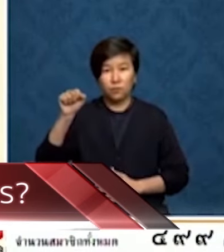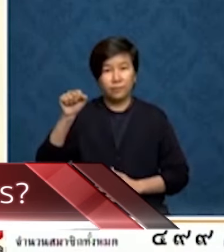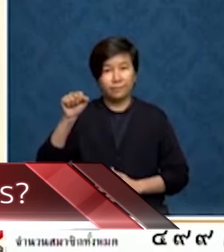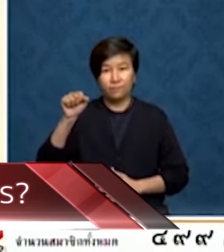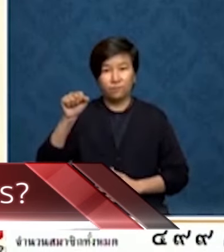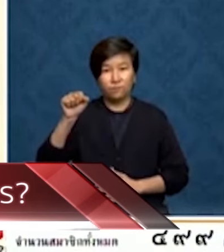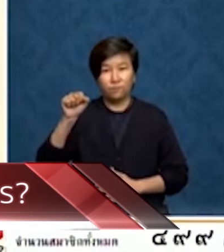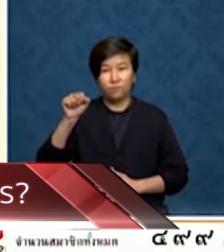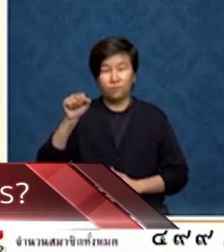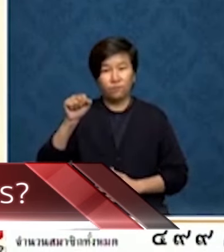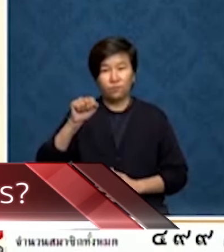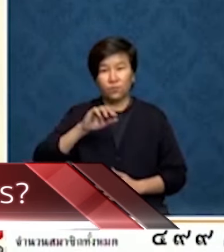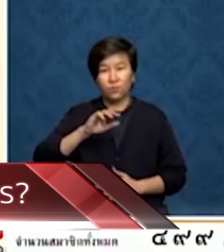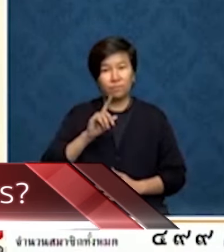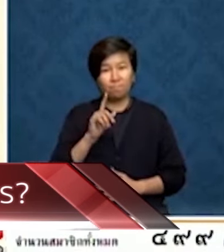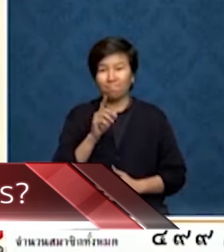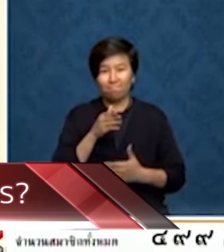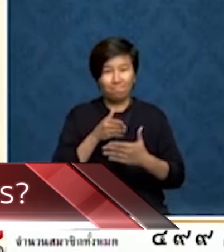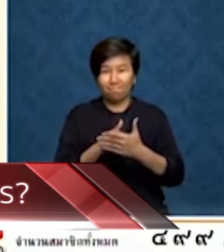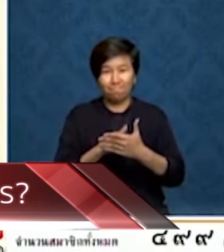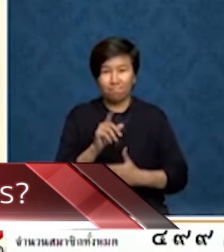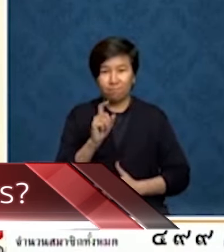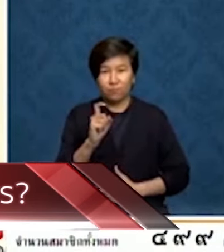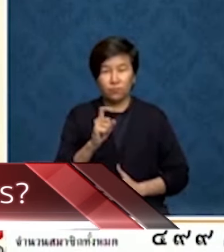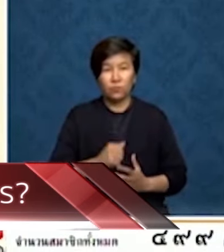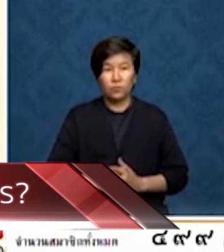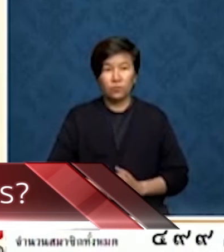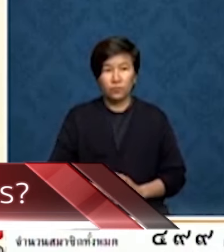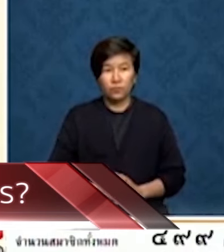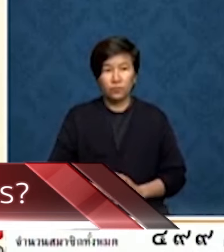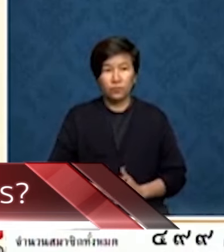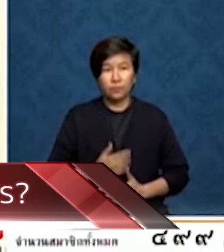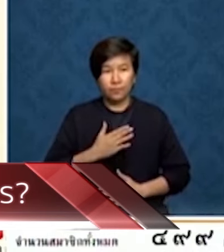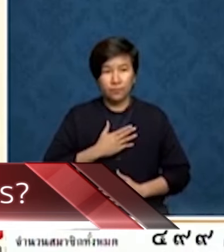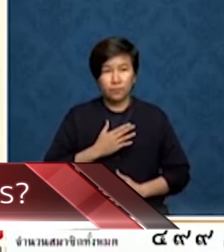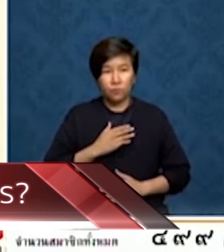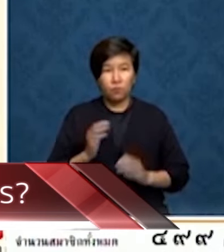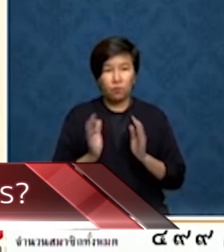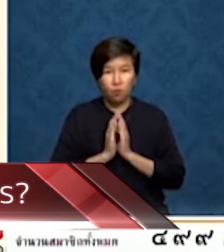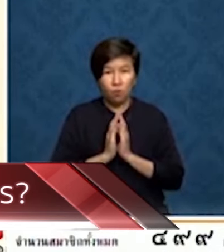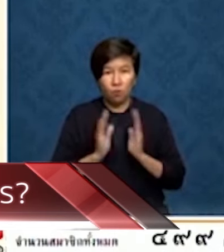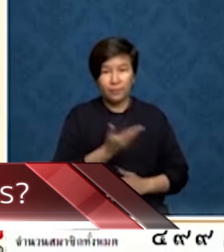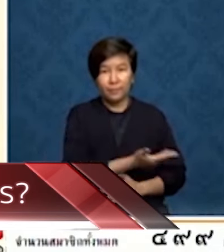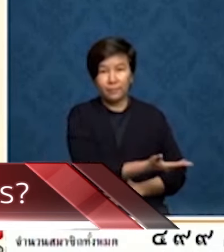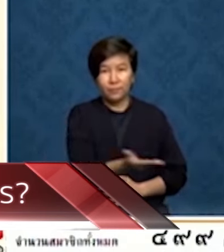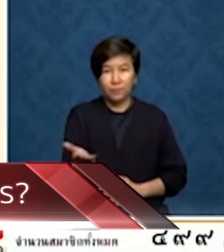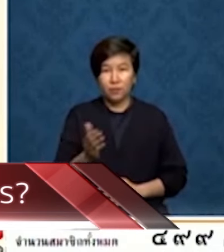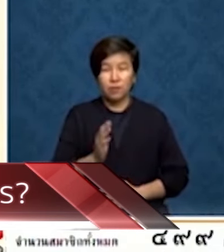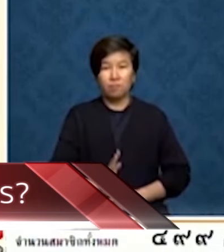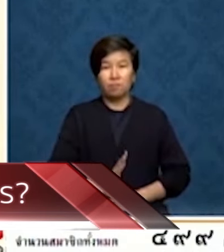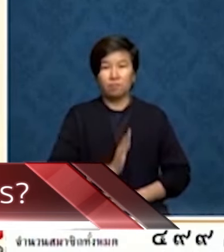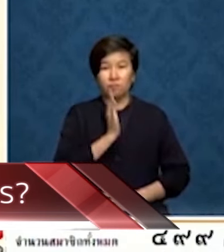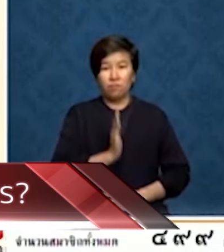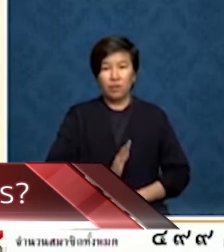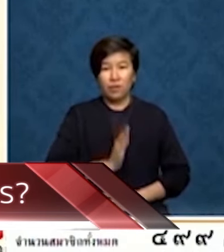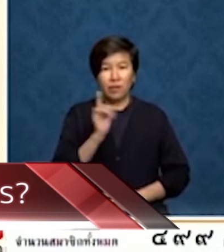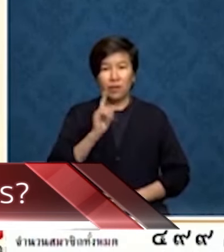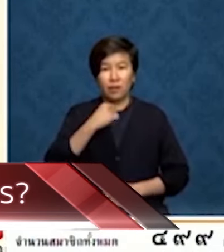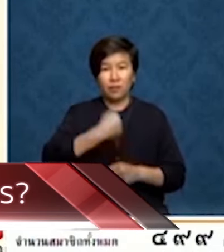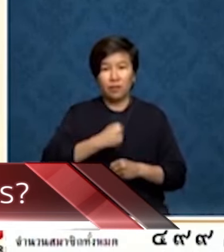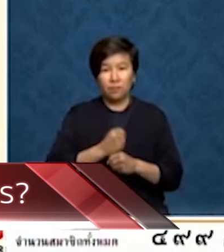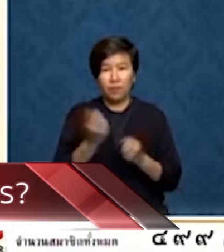ไม่ต่อรองกันเสร็จหรือยังจองไว้แล้วหรือเปล่าอะไรประมาณน ั้ น จองไว้แล้วหรือยัง เยอะกันไปหมดเนี่